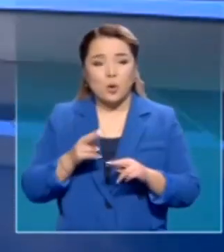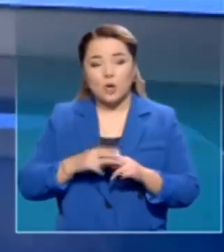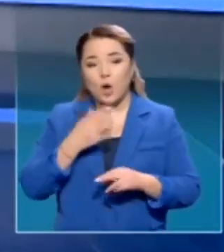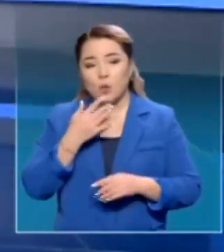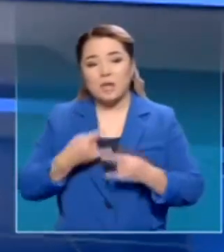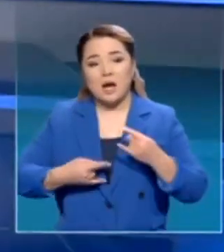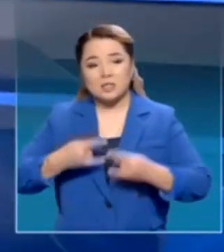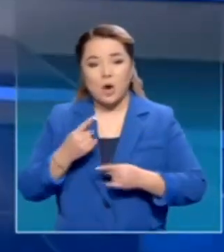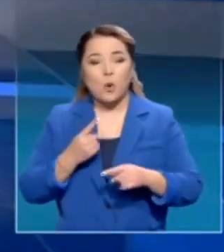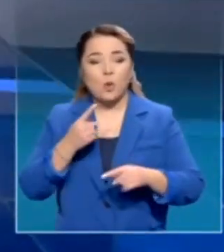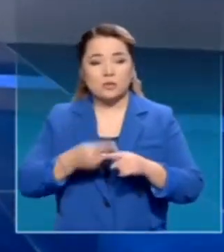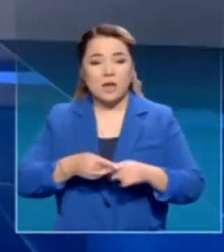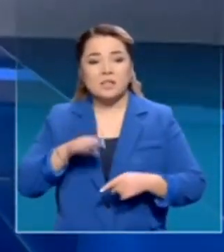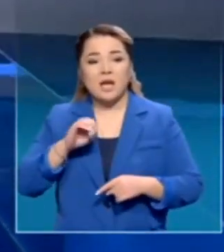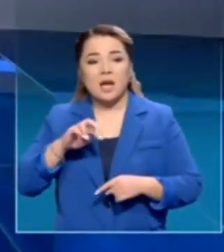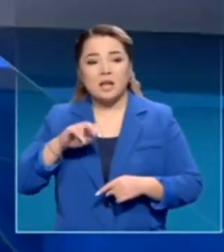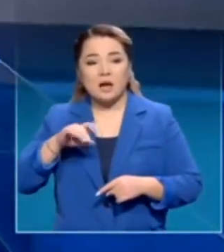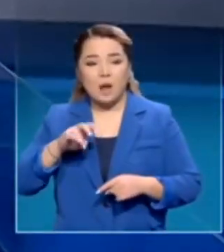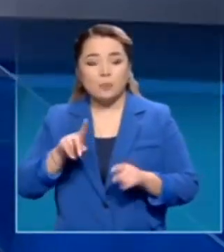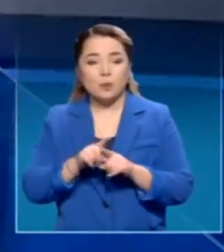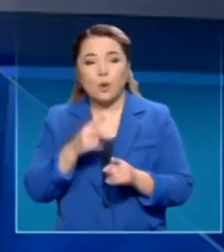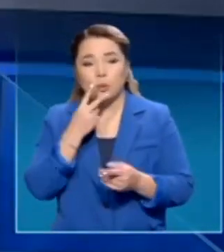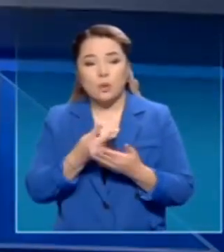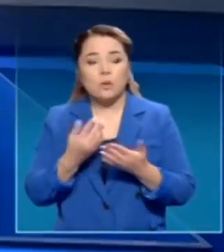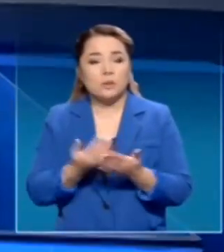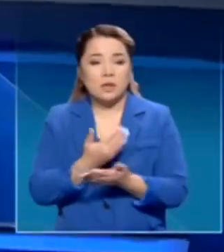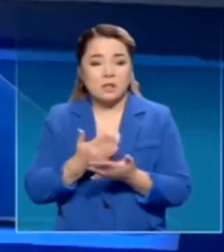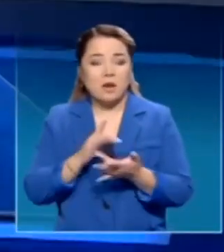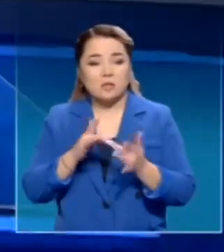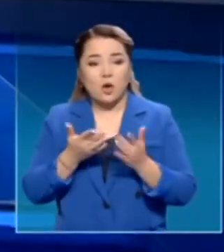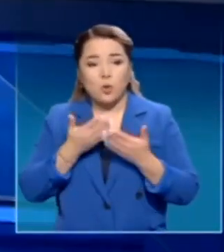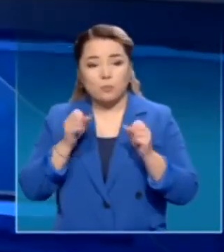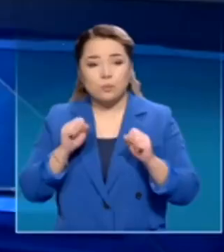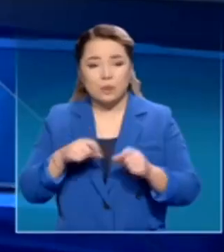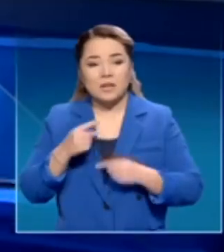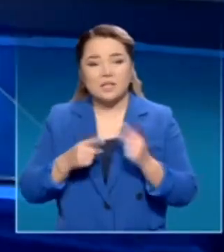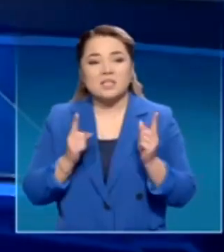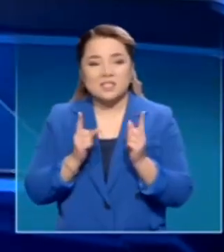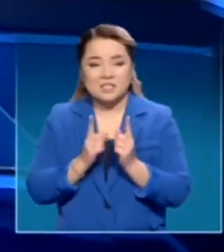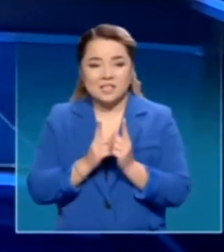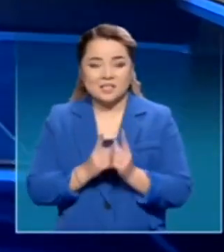арнаның қосымшасы телеграмда да бар, сонан ақпараттарды оқи аласыздар, аман болыңыздар.